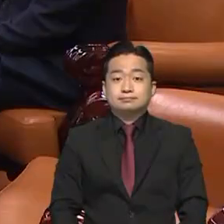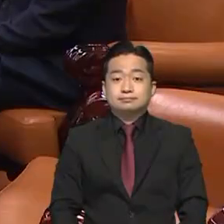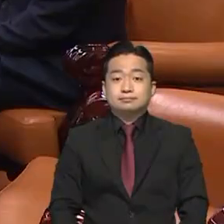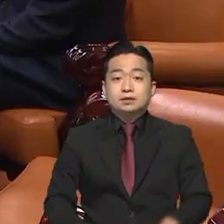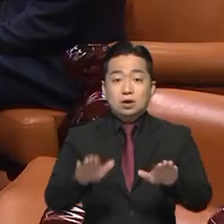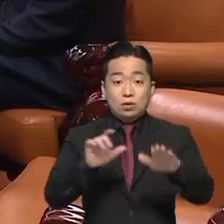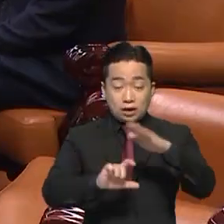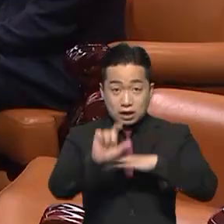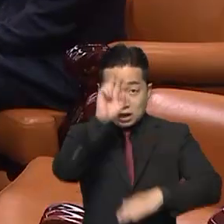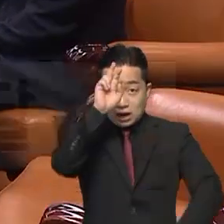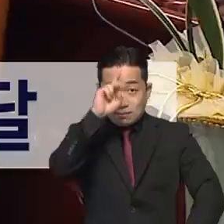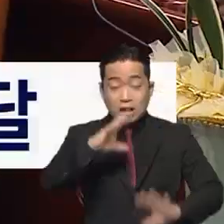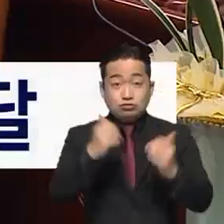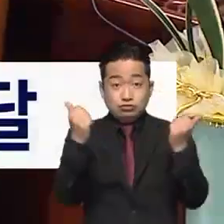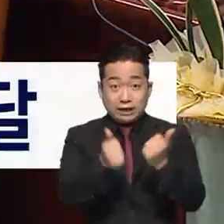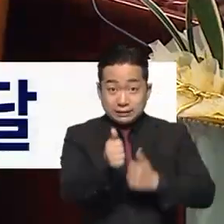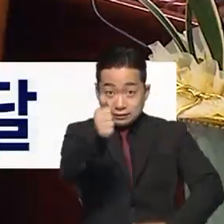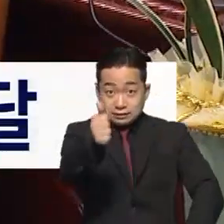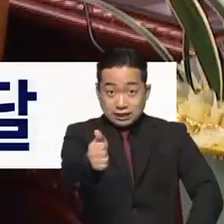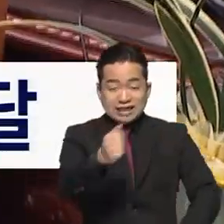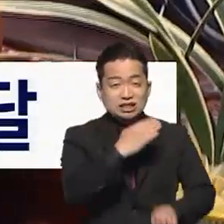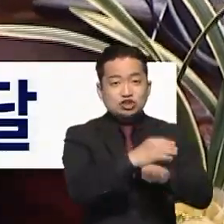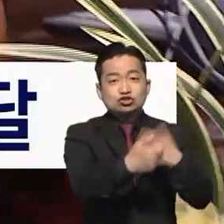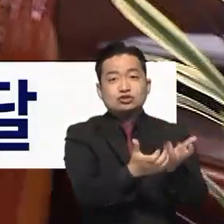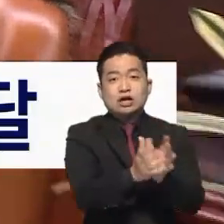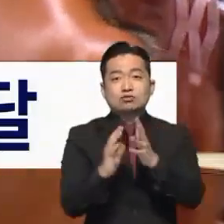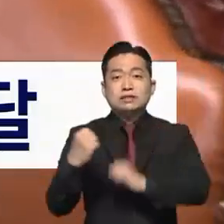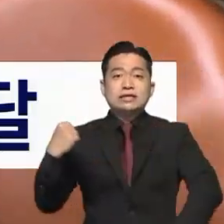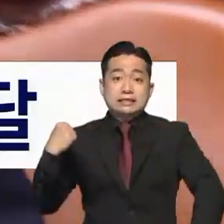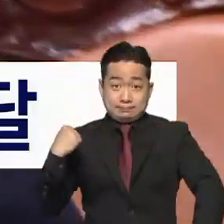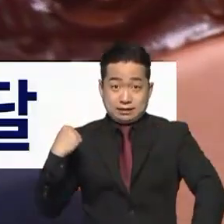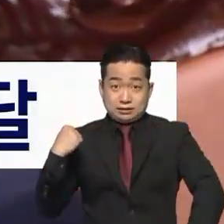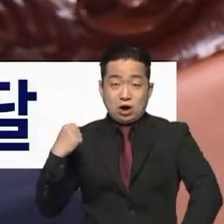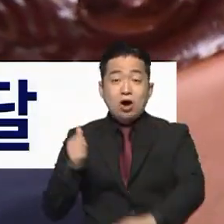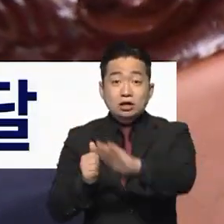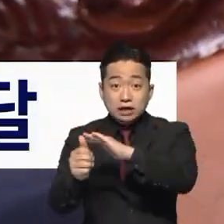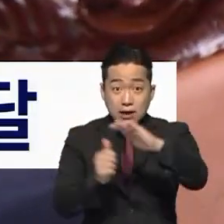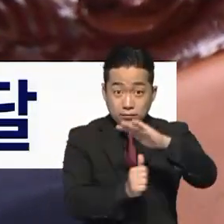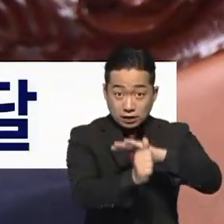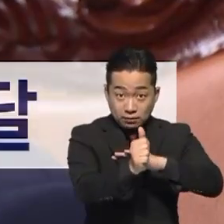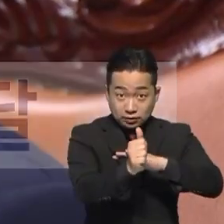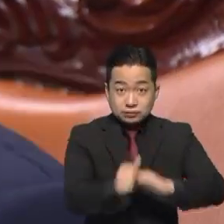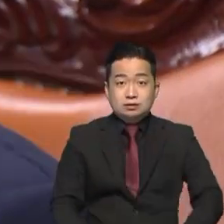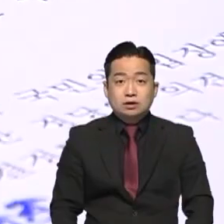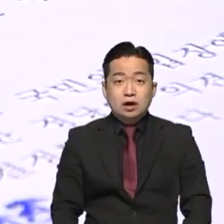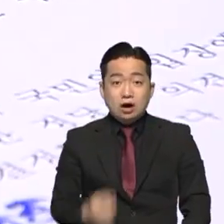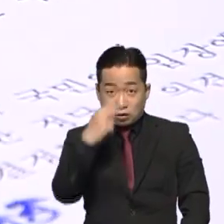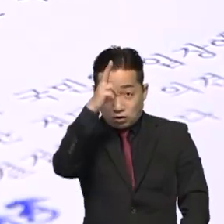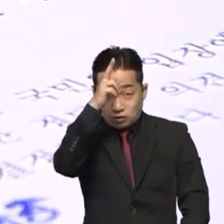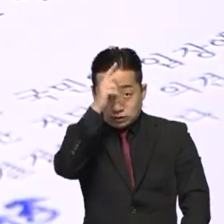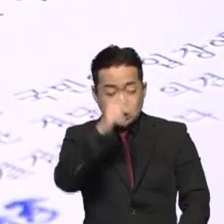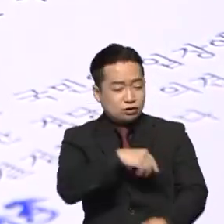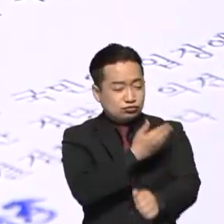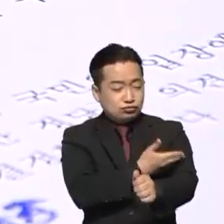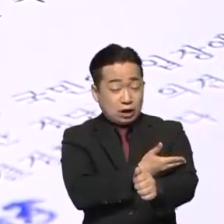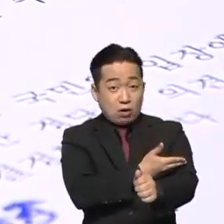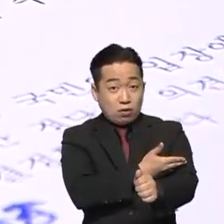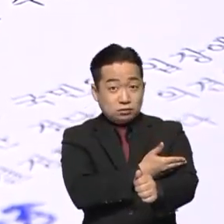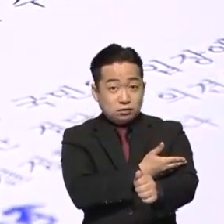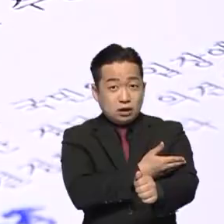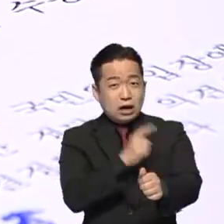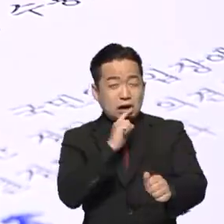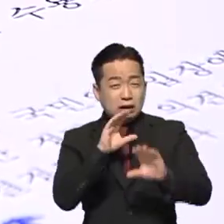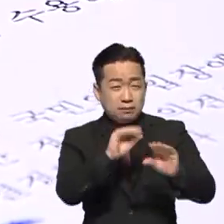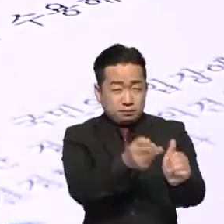오늘 오전 박병석 국회의장은 민주당과 국민의힘 원내 지도부에 검수완박법안 중재안을 전한 뒤 사실상 최후